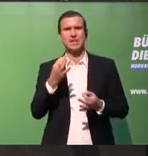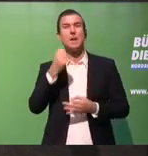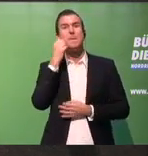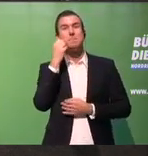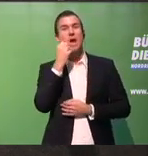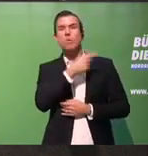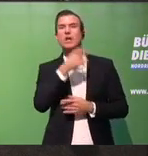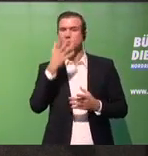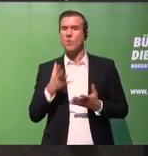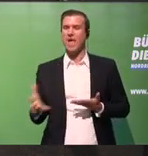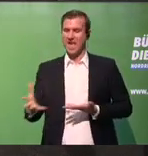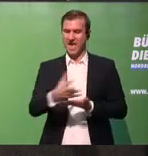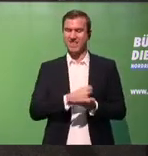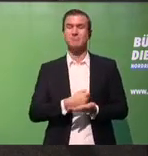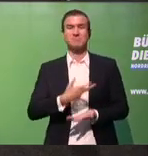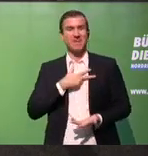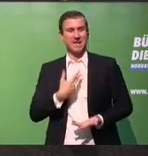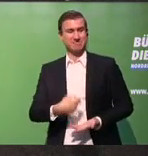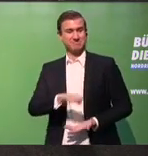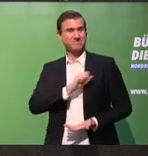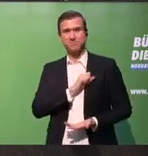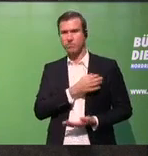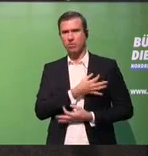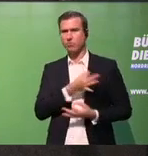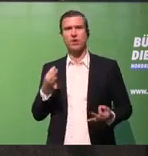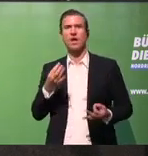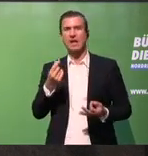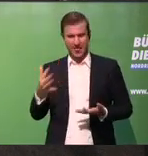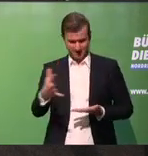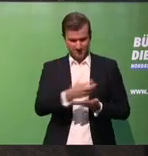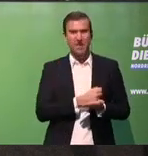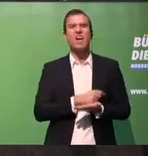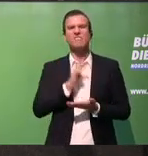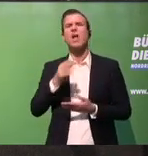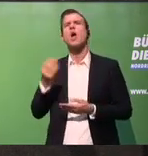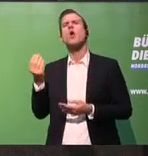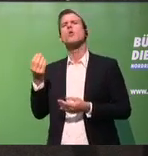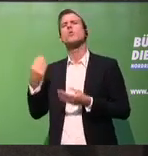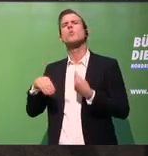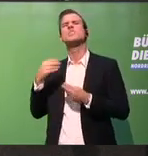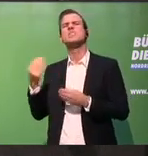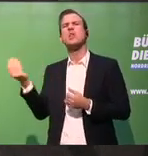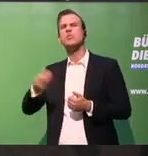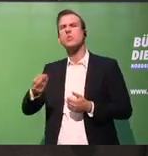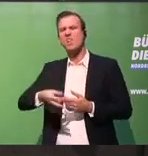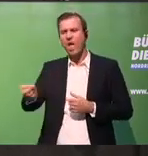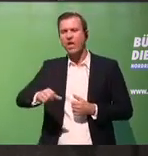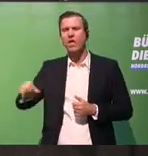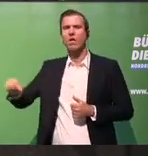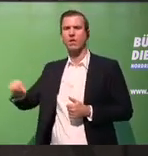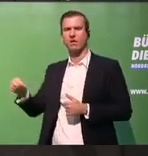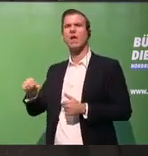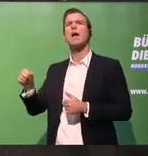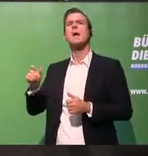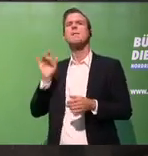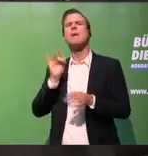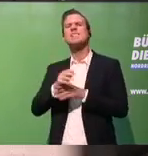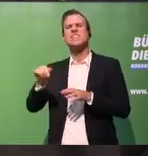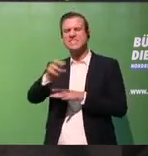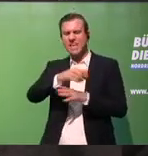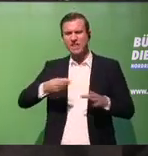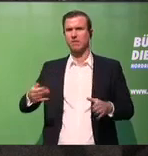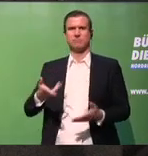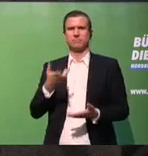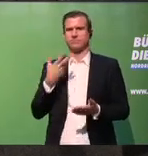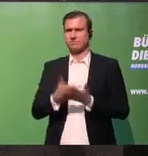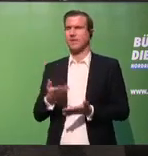vom Ernteerlös praktisch nichts, weil sie wieder alles Geld für Kunstdünger, Pestizide und Monsanto-Samen ausgeben.